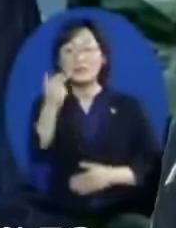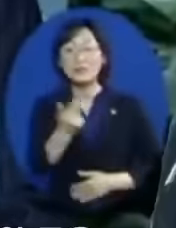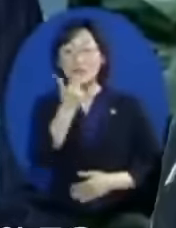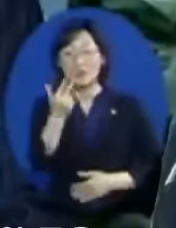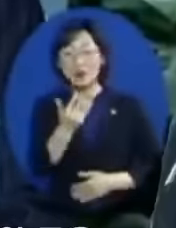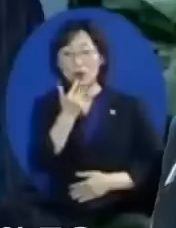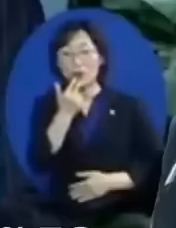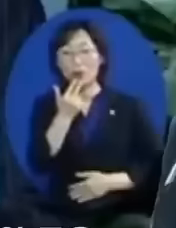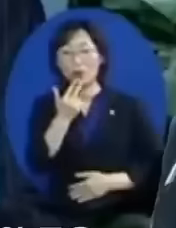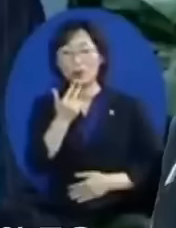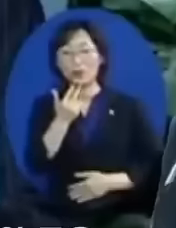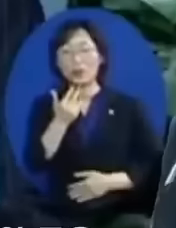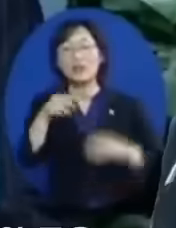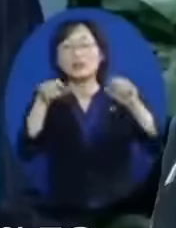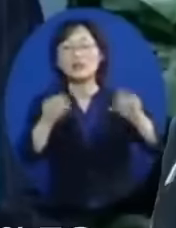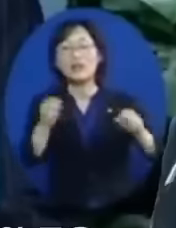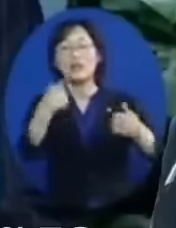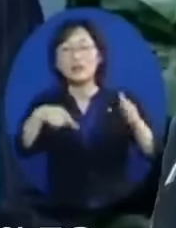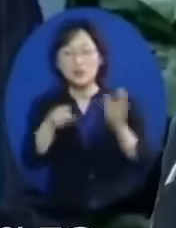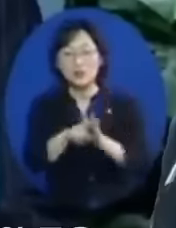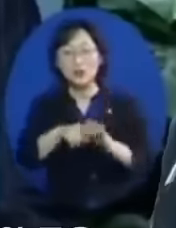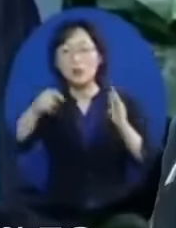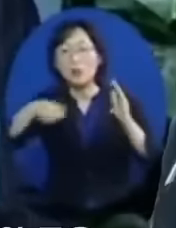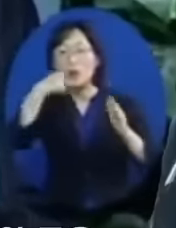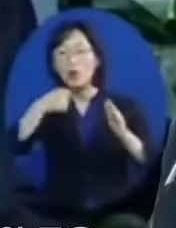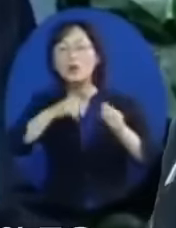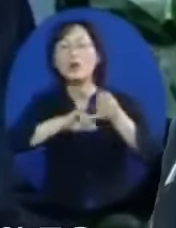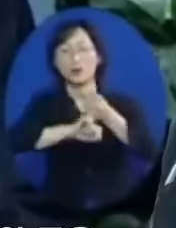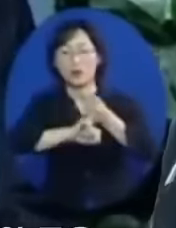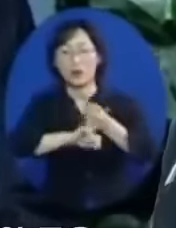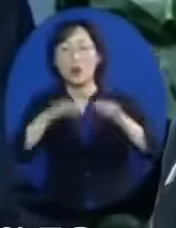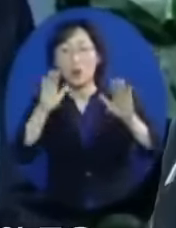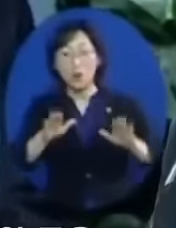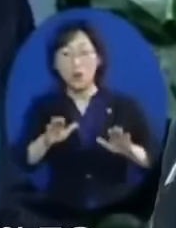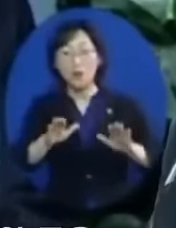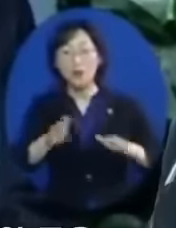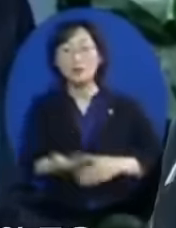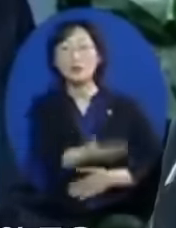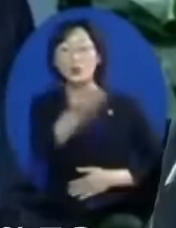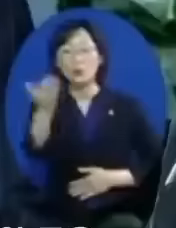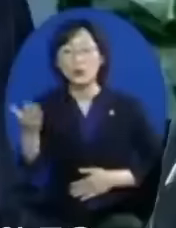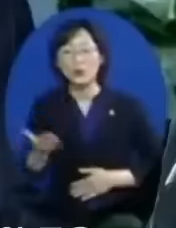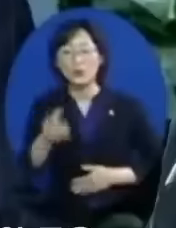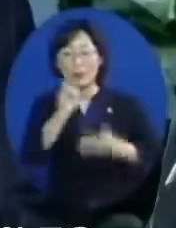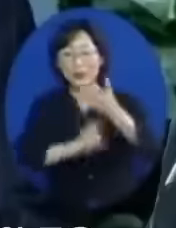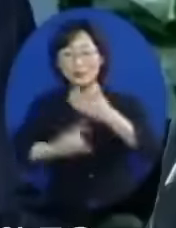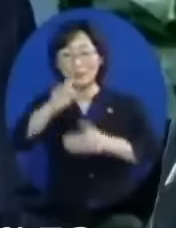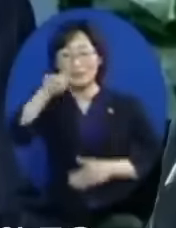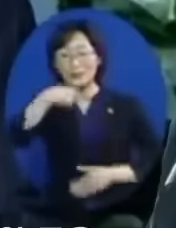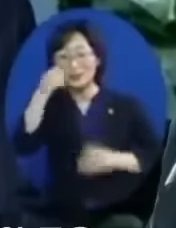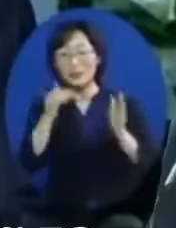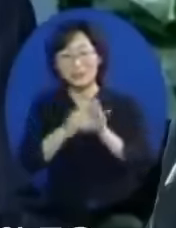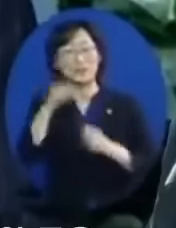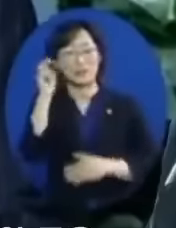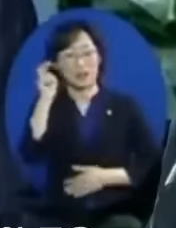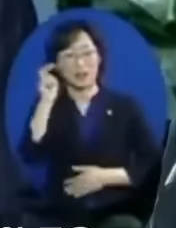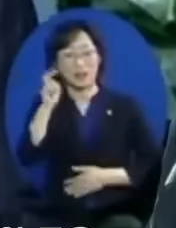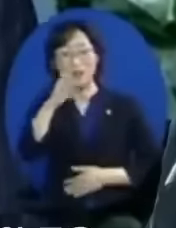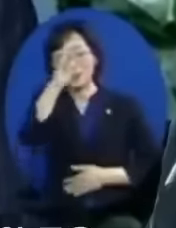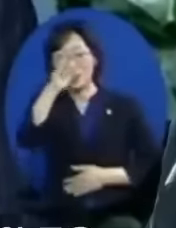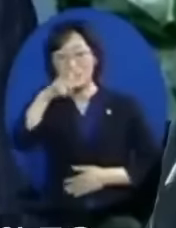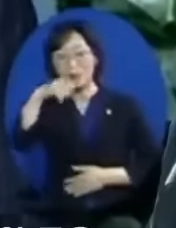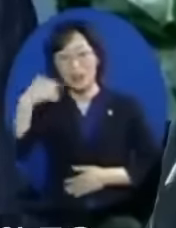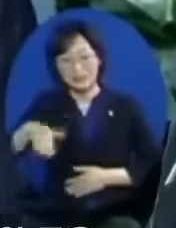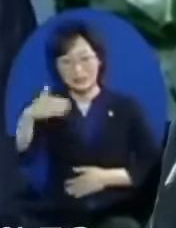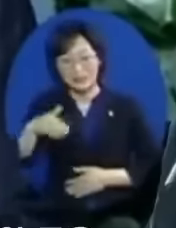생명체는 살기 위하여 먹어야 되는 것입니다. 오늘 또 여러분 아침을 드셨을 것입니다. 점심은 못